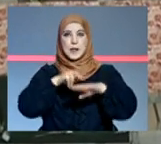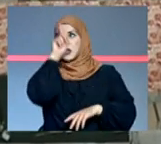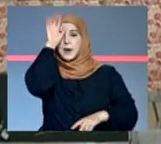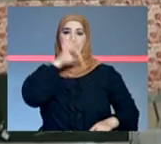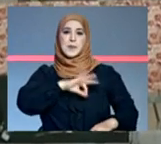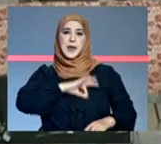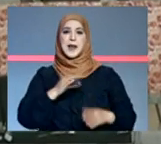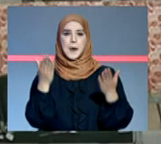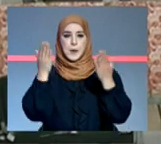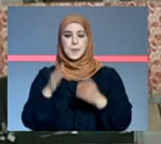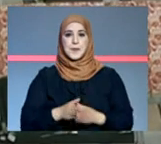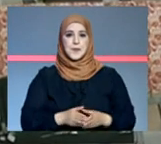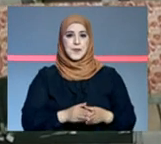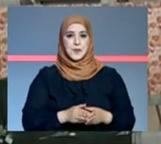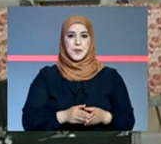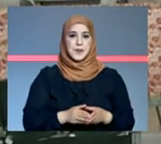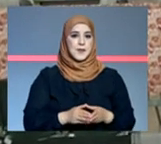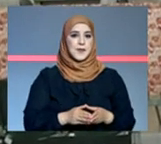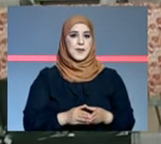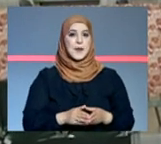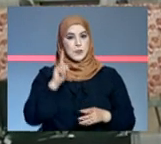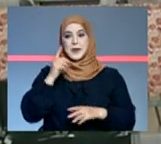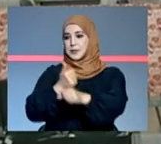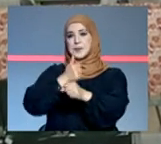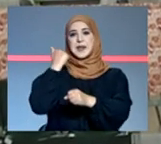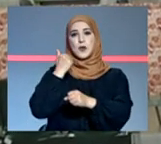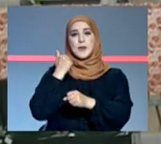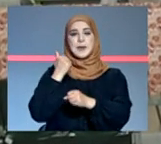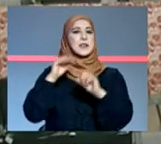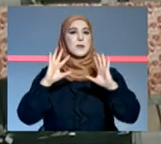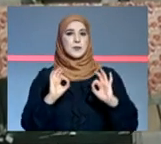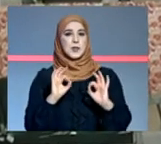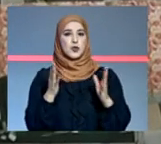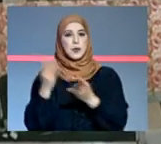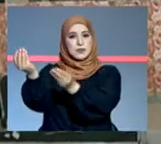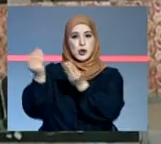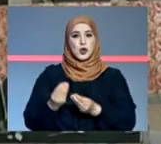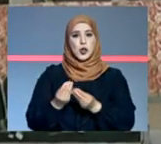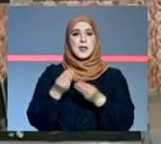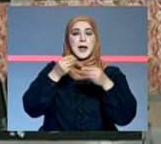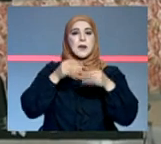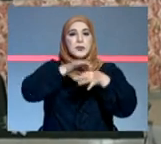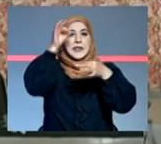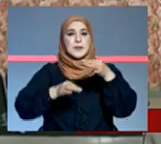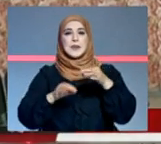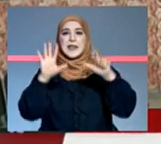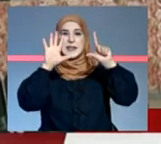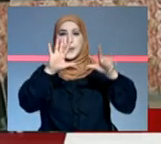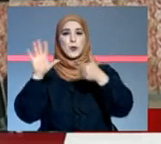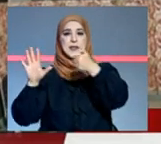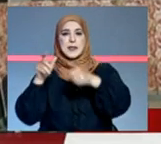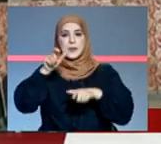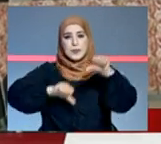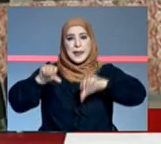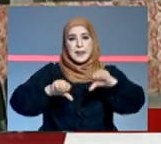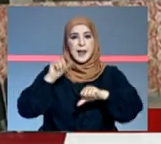يرحمهم. بالنسبة إلى يوم أمس جاتنا نتيجة 67 تحليل، جاتنا